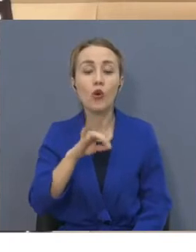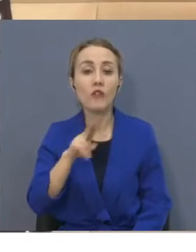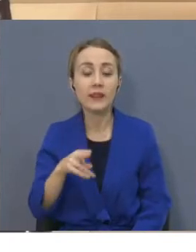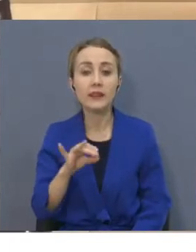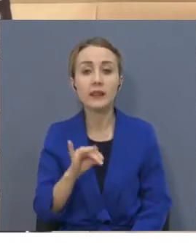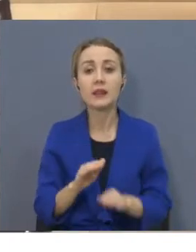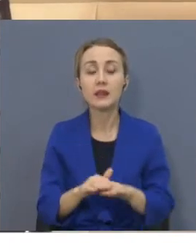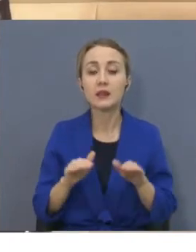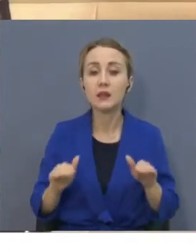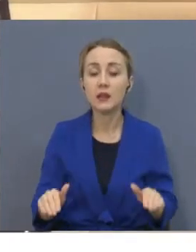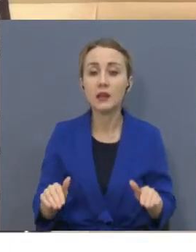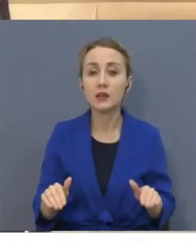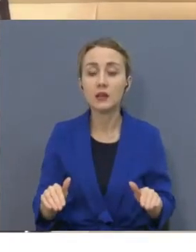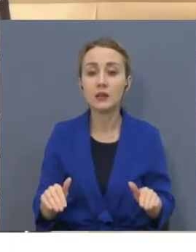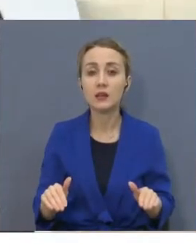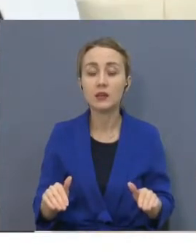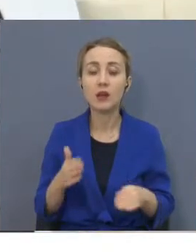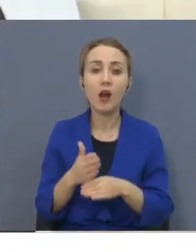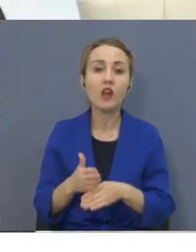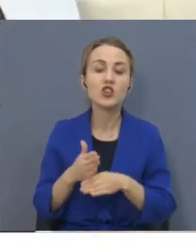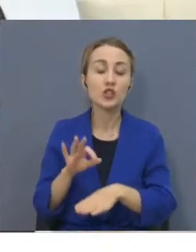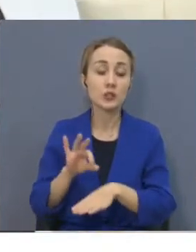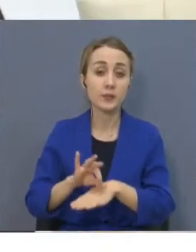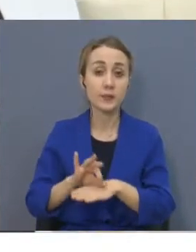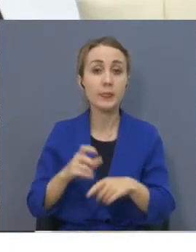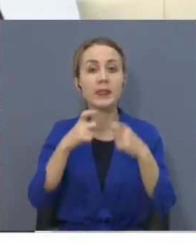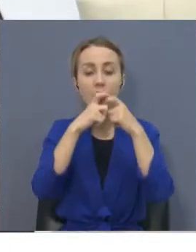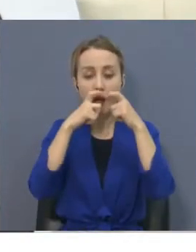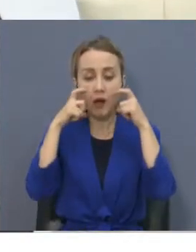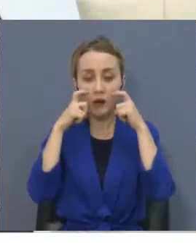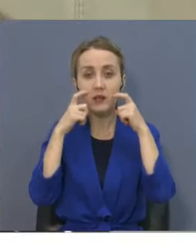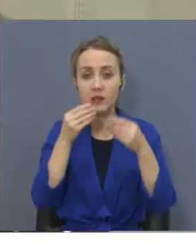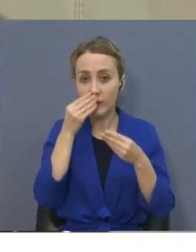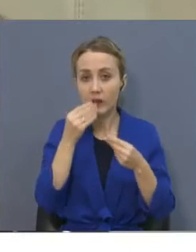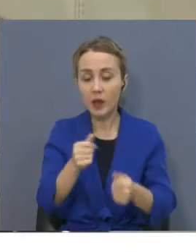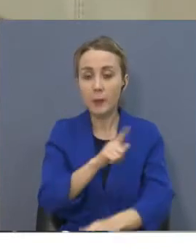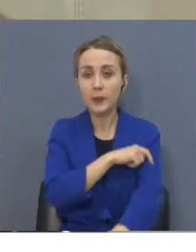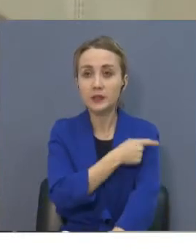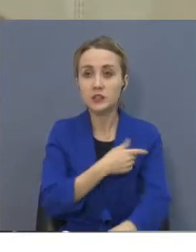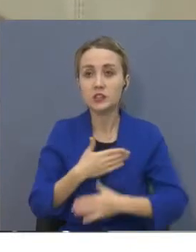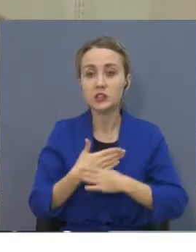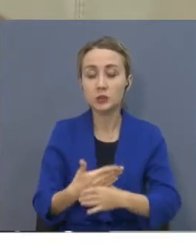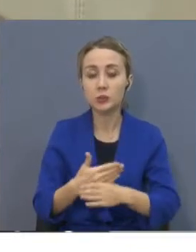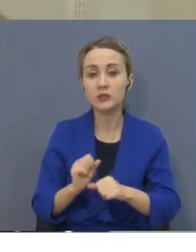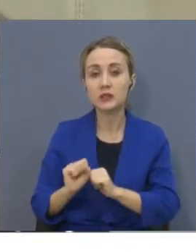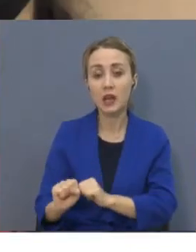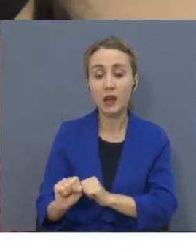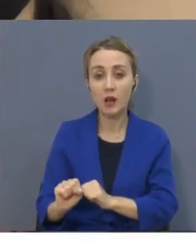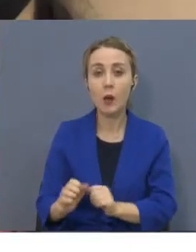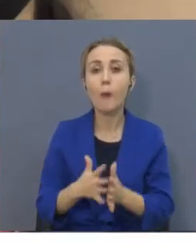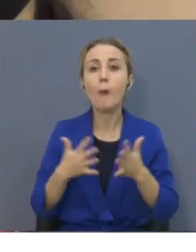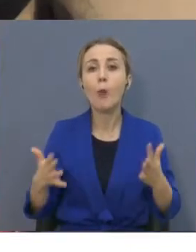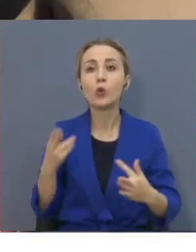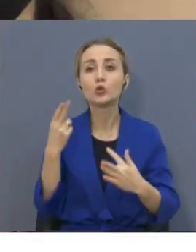детям при хронических заболеваниях. Карантин существенно повлиял на объем медицинской помощи в системе страхования. В частности, большинство